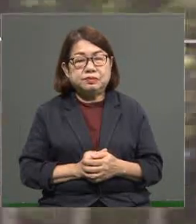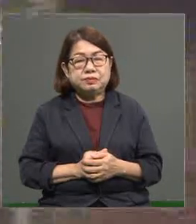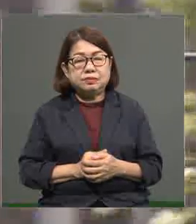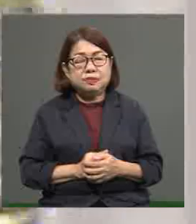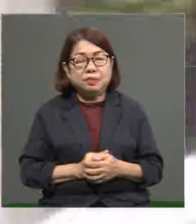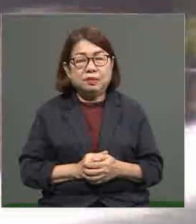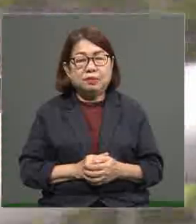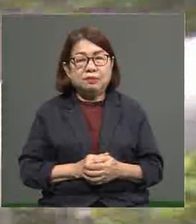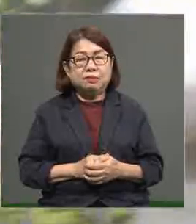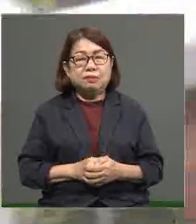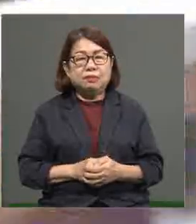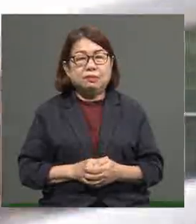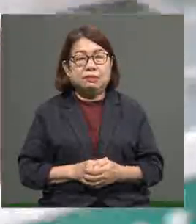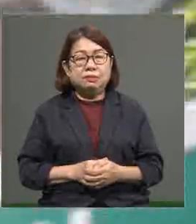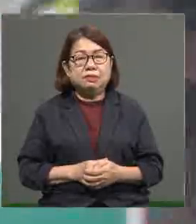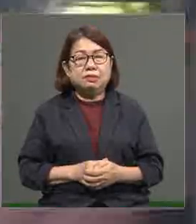นั้นนะครับ